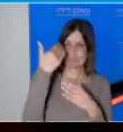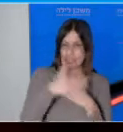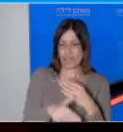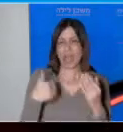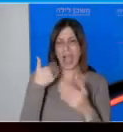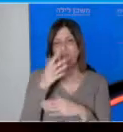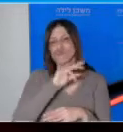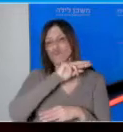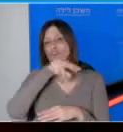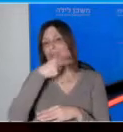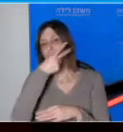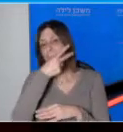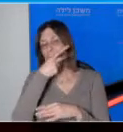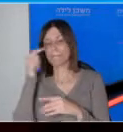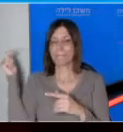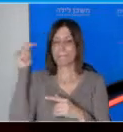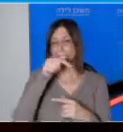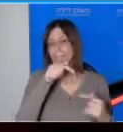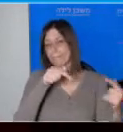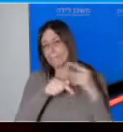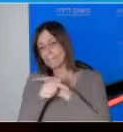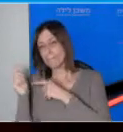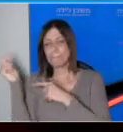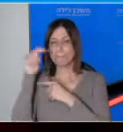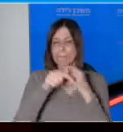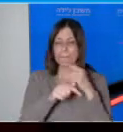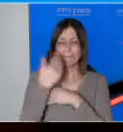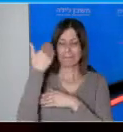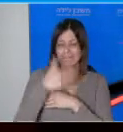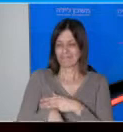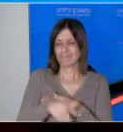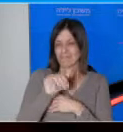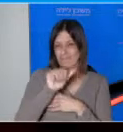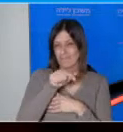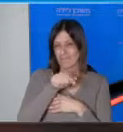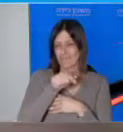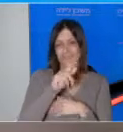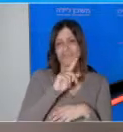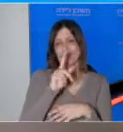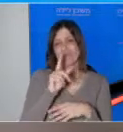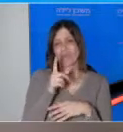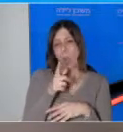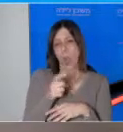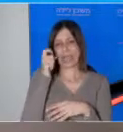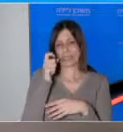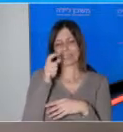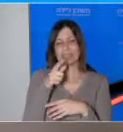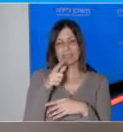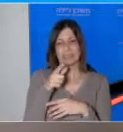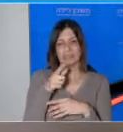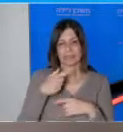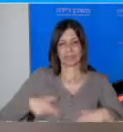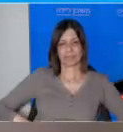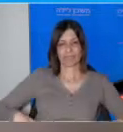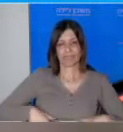אחרי שעתיים אותו אבו איברהים אל-האשימי לוחץ על